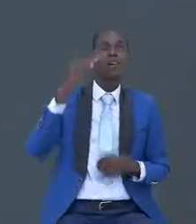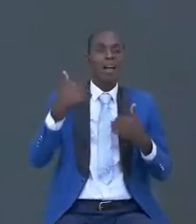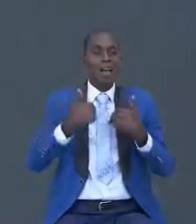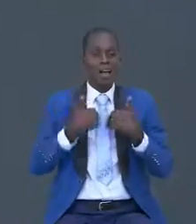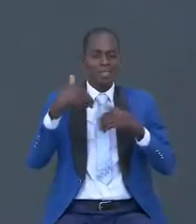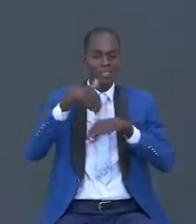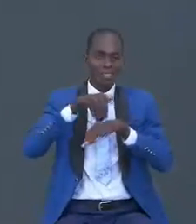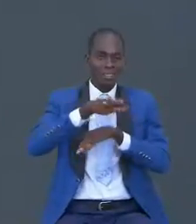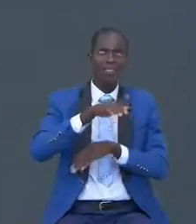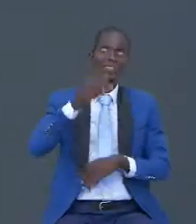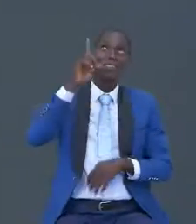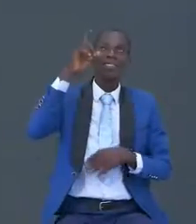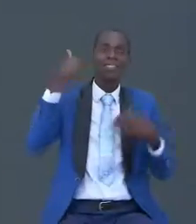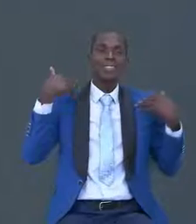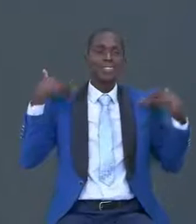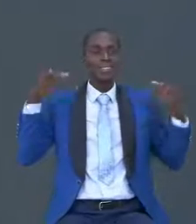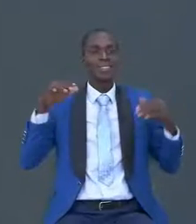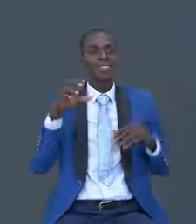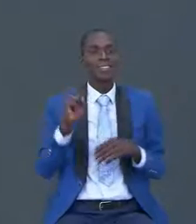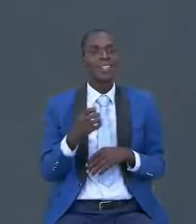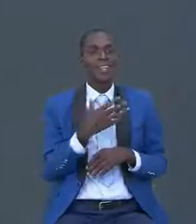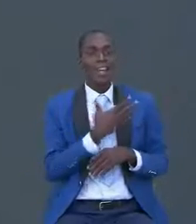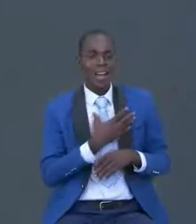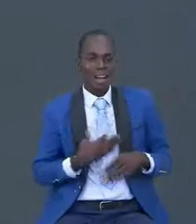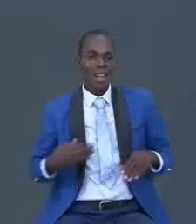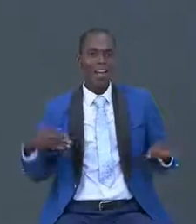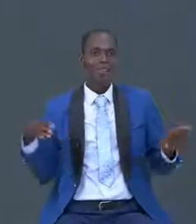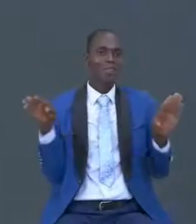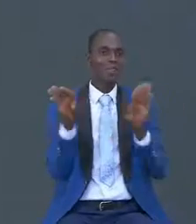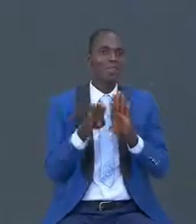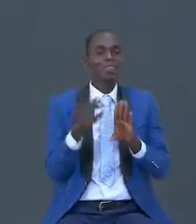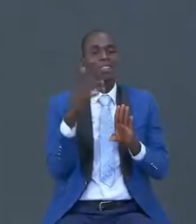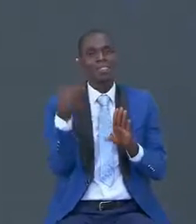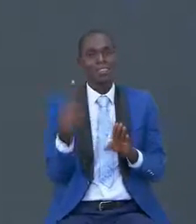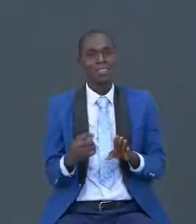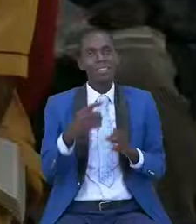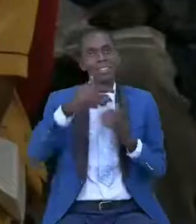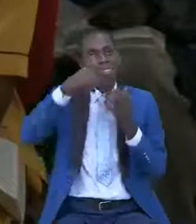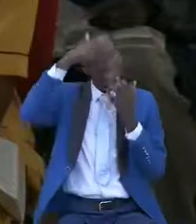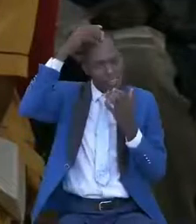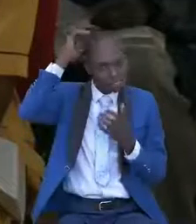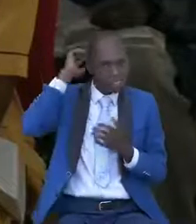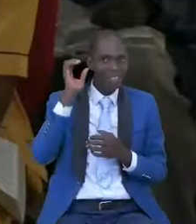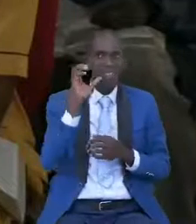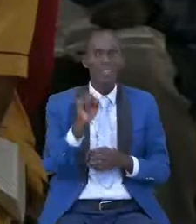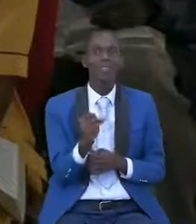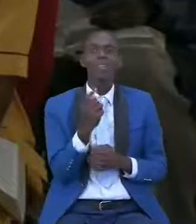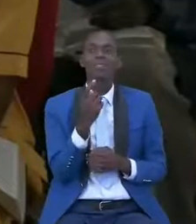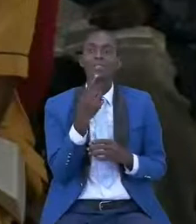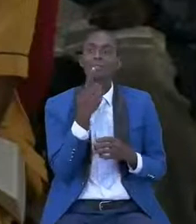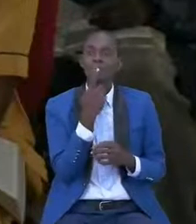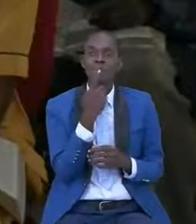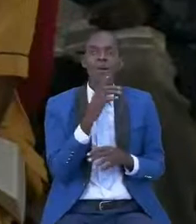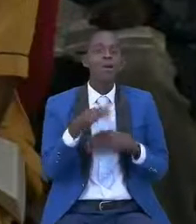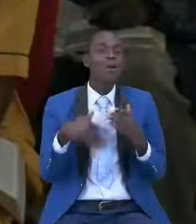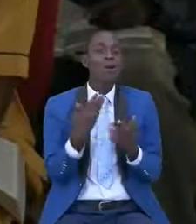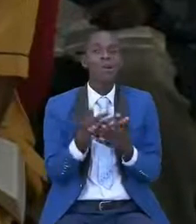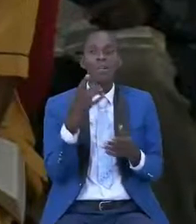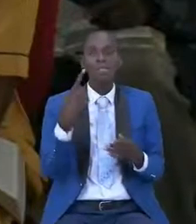son ange et fermé la gueule des lions. Tous les lions